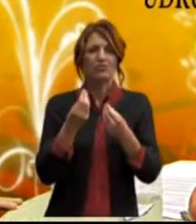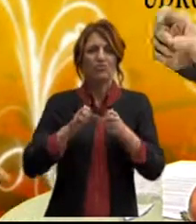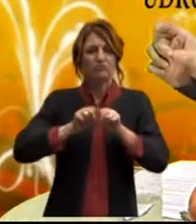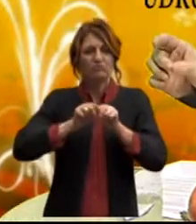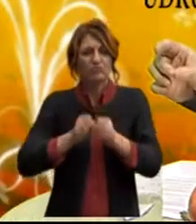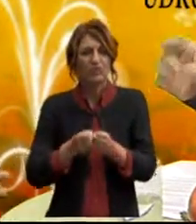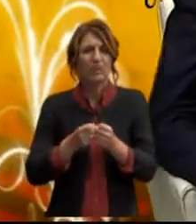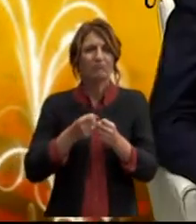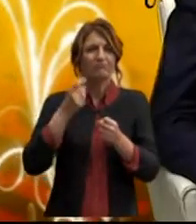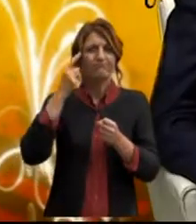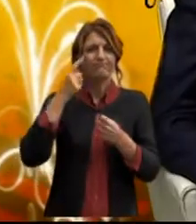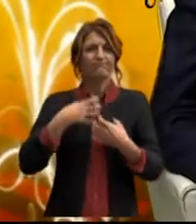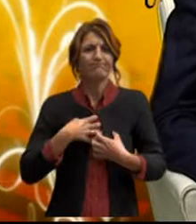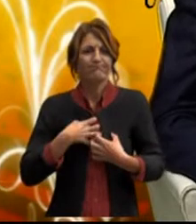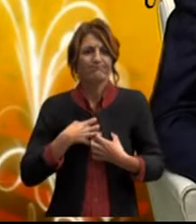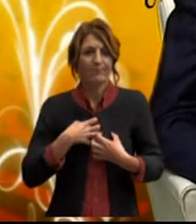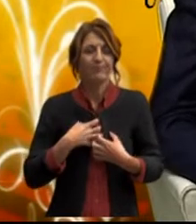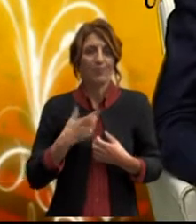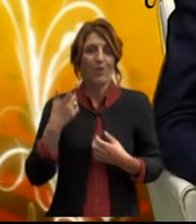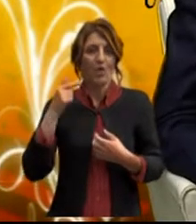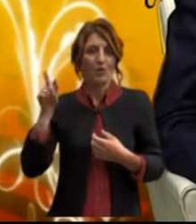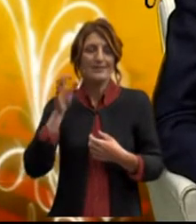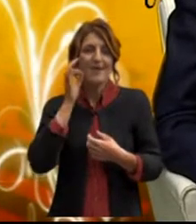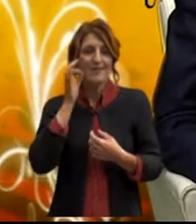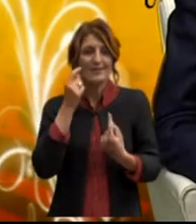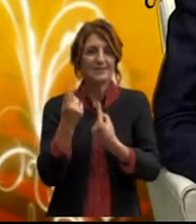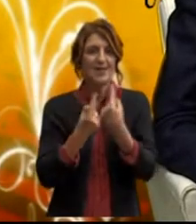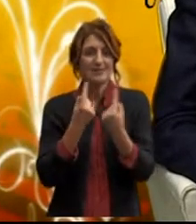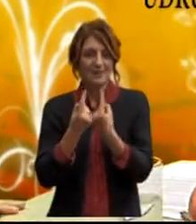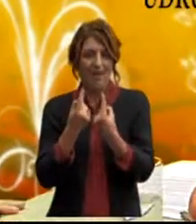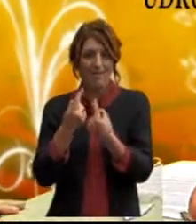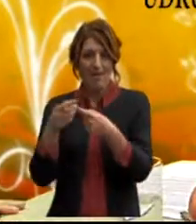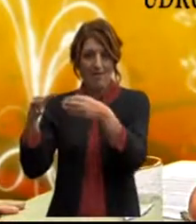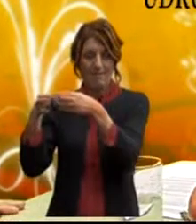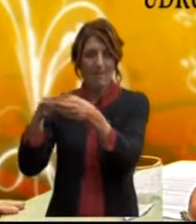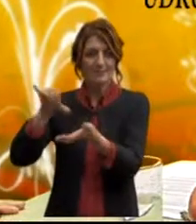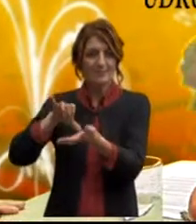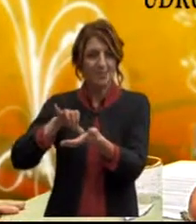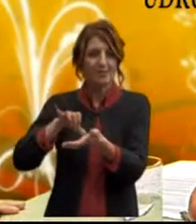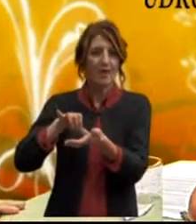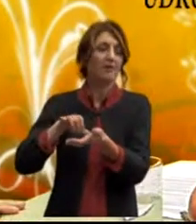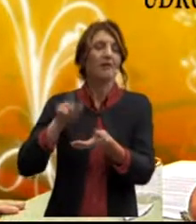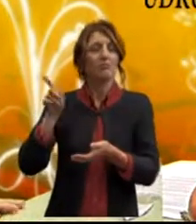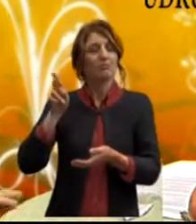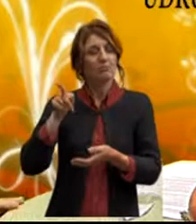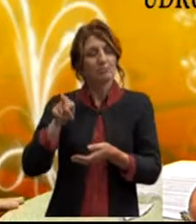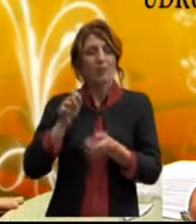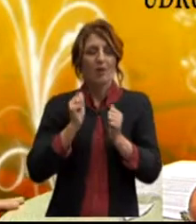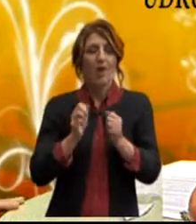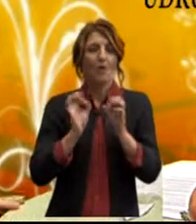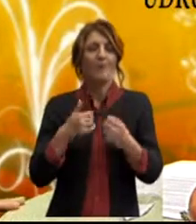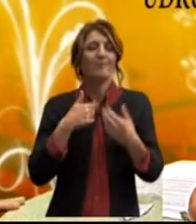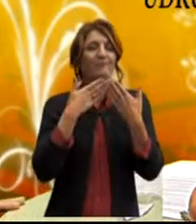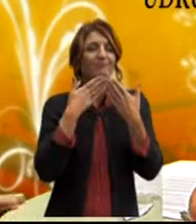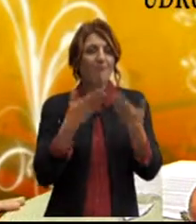centar za krizna stanja, a odnedavno imamo i nacionalni centar za psihotraumu. Evo, to je jako dobro. Evo, ja vas pozdravljam. Zahvaljujem što